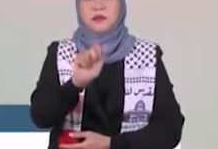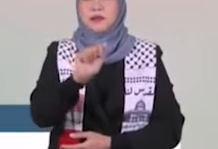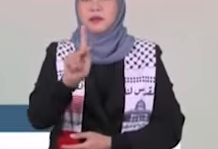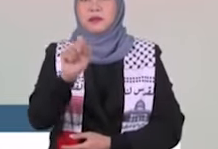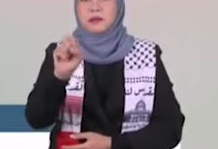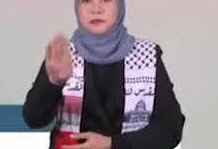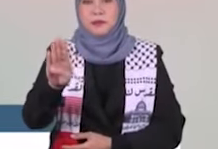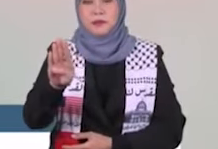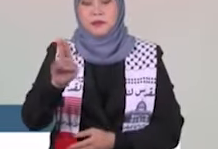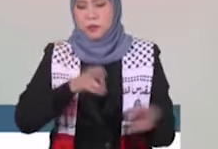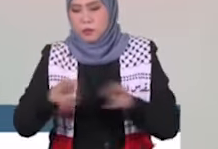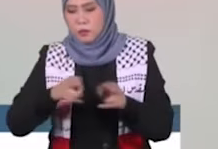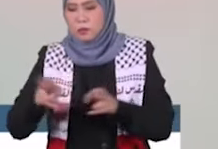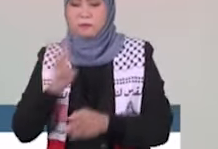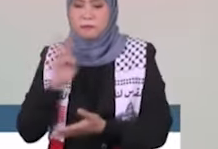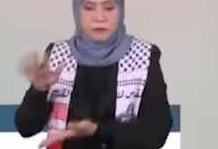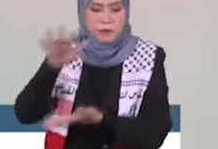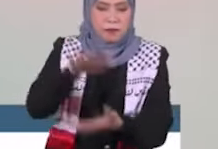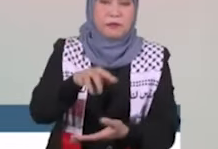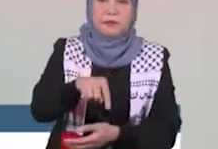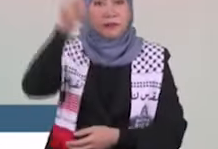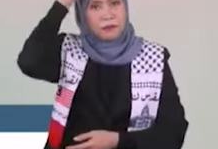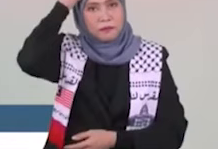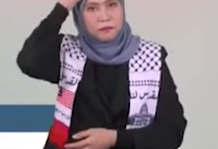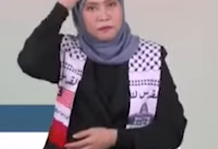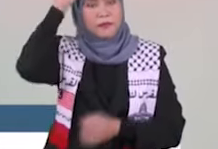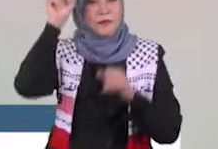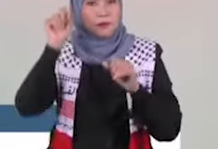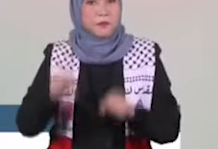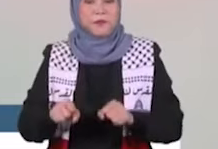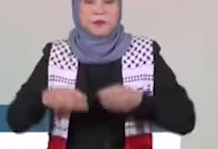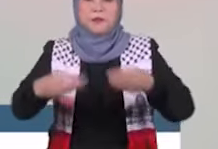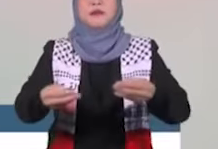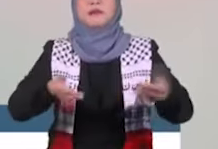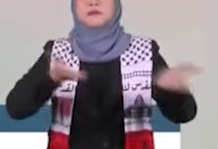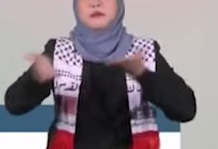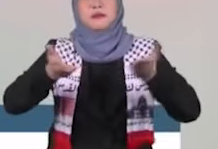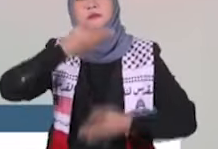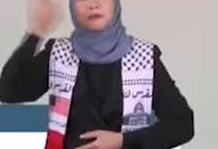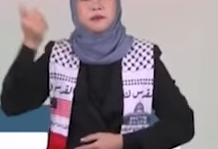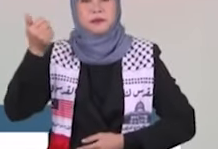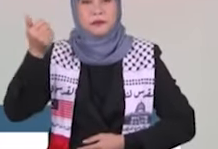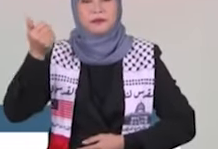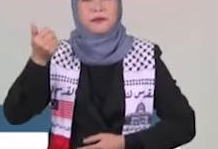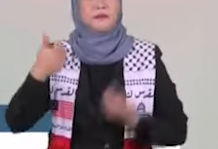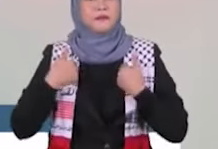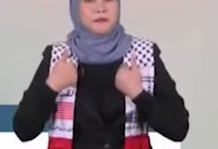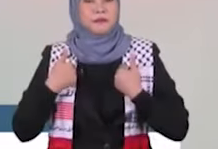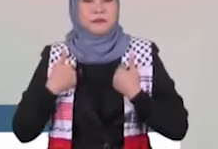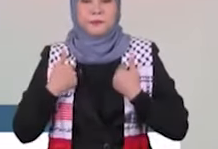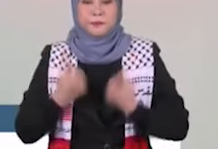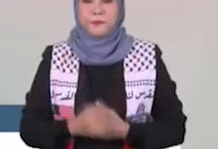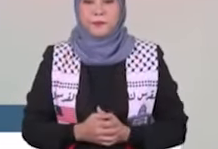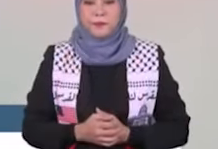menguruskan bekalan air di Kelantan dengan dapat kita memberi yang terbaik dengan sedikit pendapatan daripada